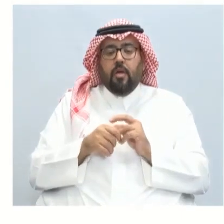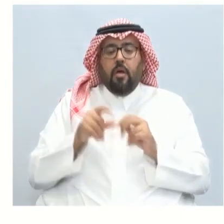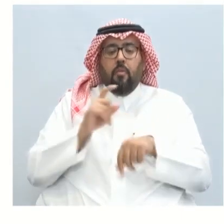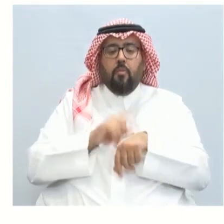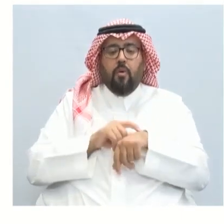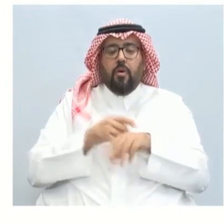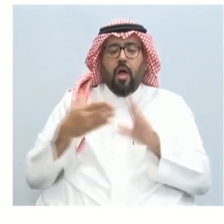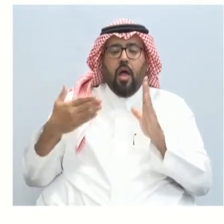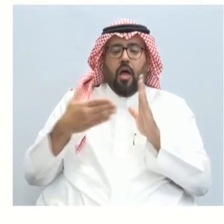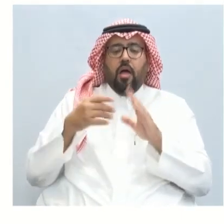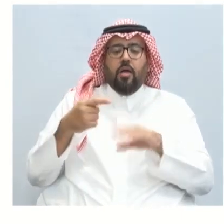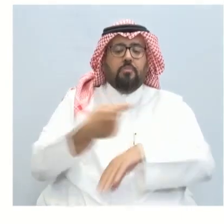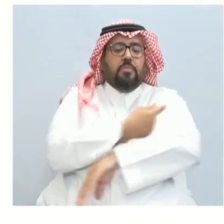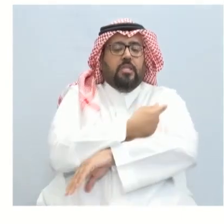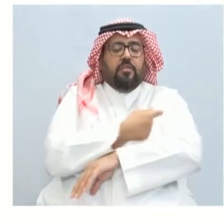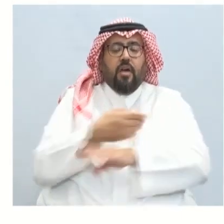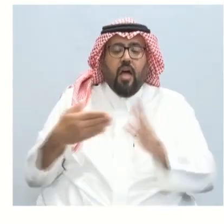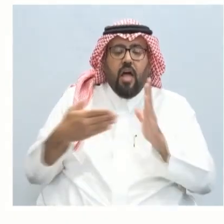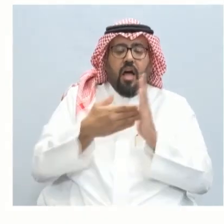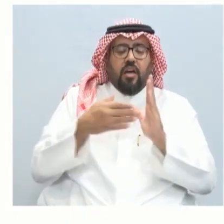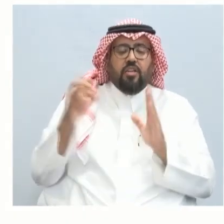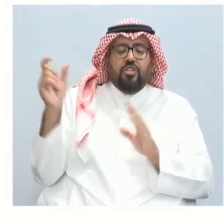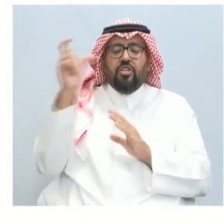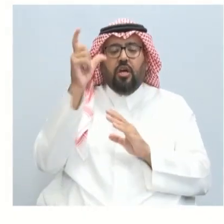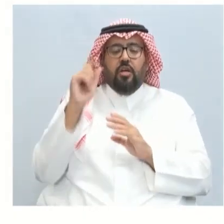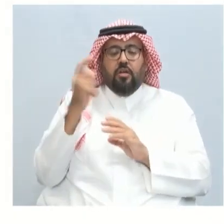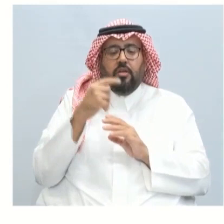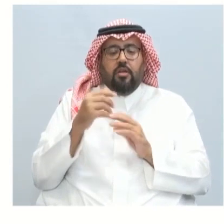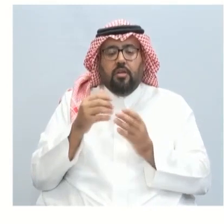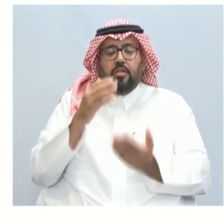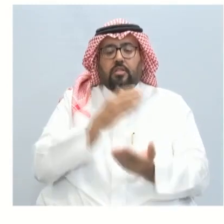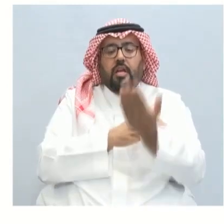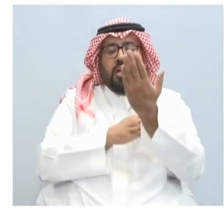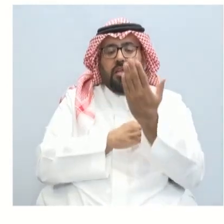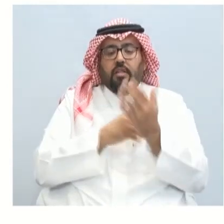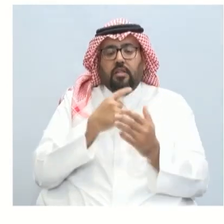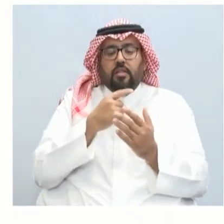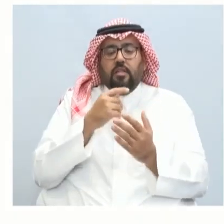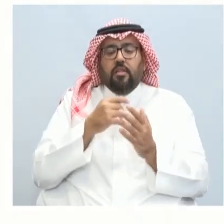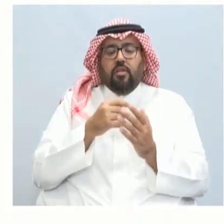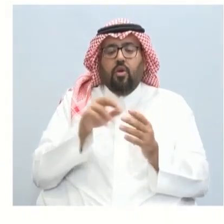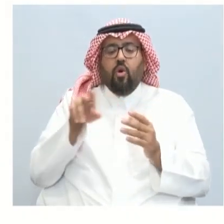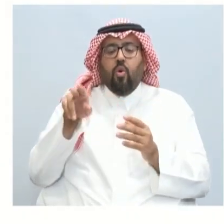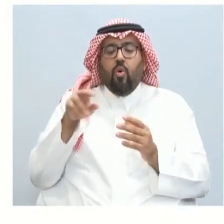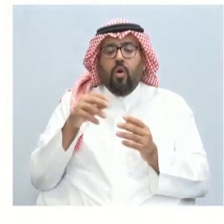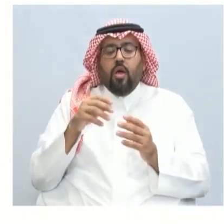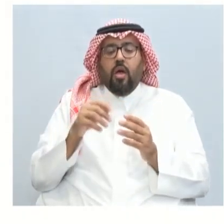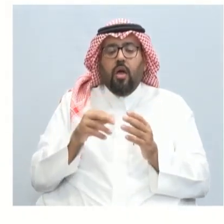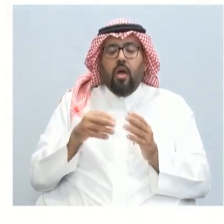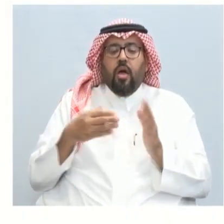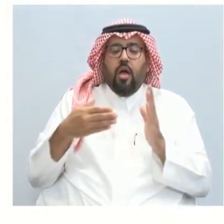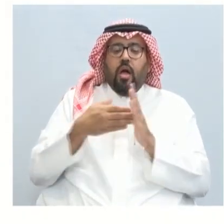الطبيب اخر الشهر او في نصف الشهر ابناء وبناتنا ممتازين تخرج اخي في نهايه العام ممتازين تعلم